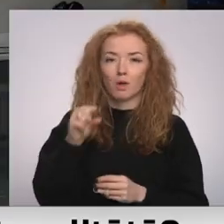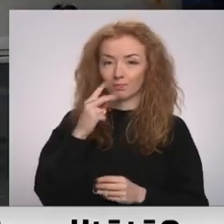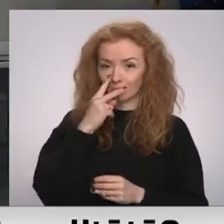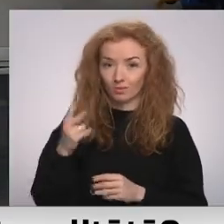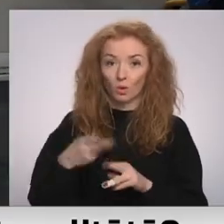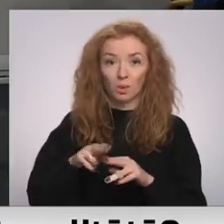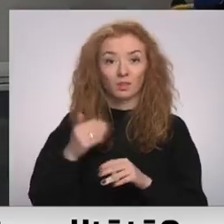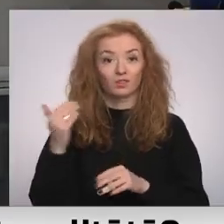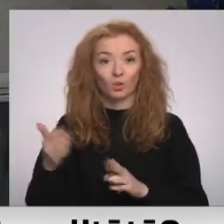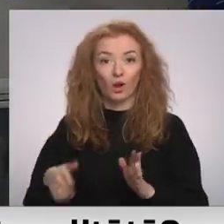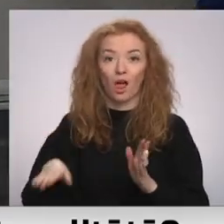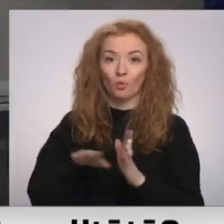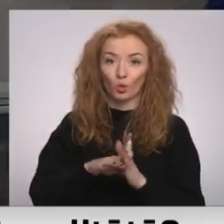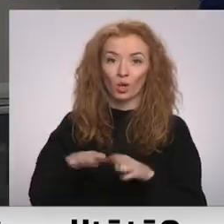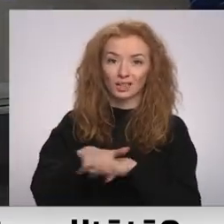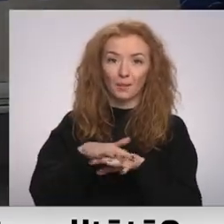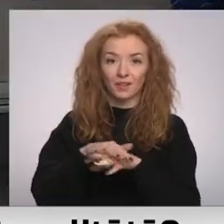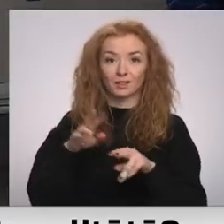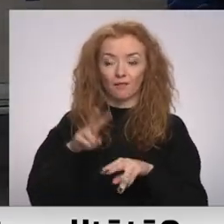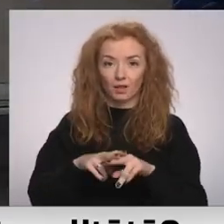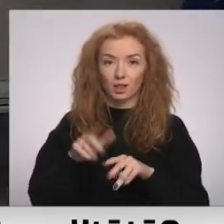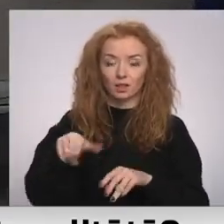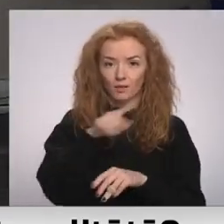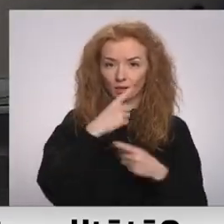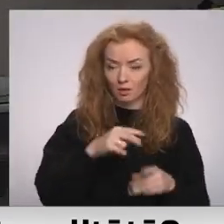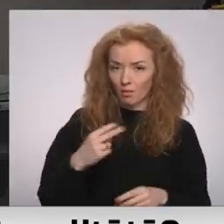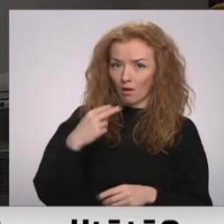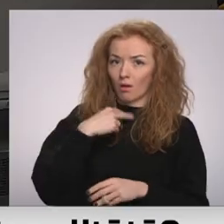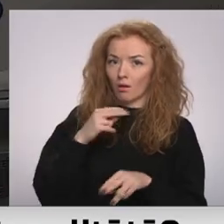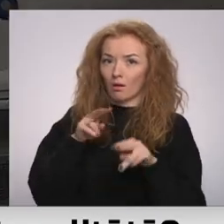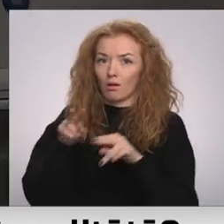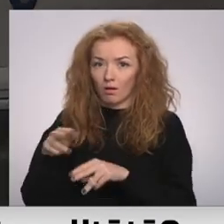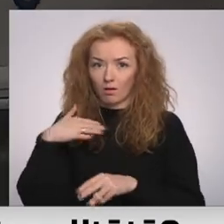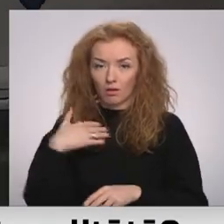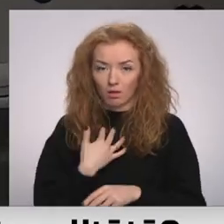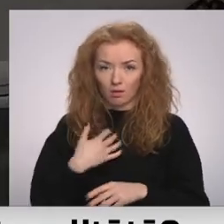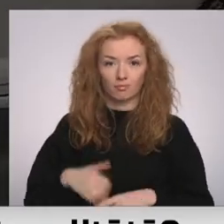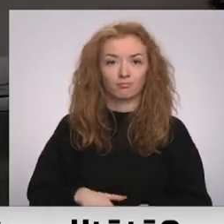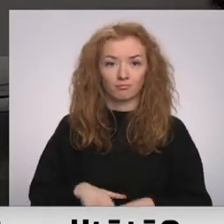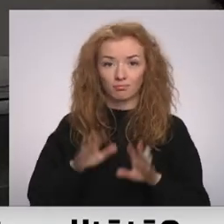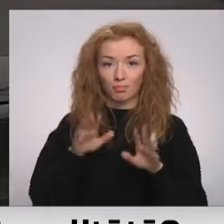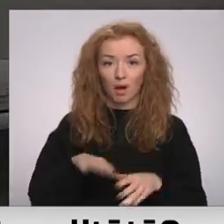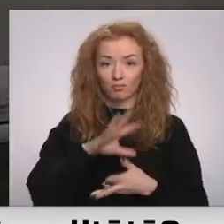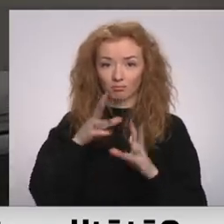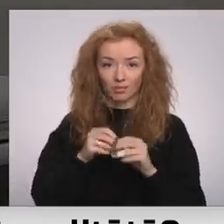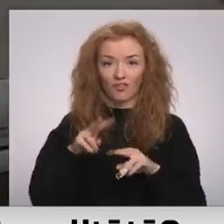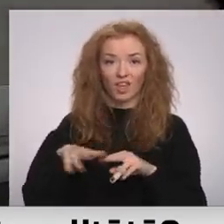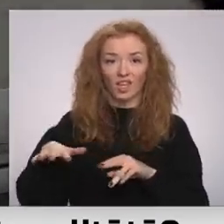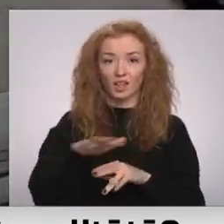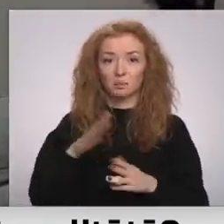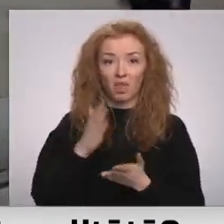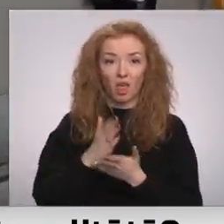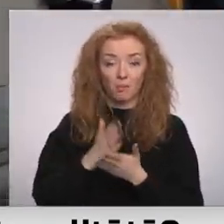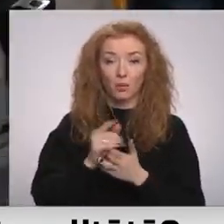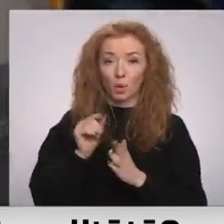viņu klātbūtne kādā sabiedriskā vietā ir drīzāk pārsteigums, nevis pašsaprotama lieta. Kopumā vides pieejamība Latvijā